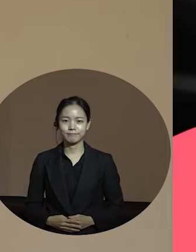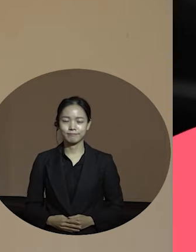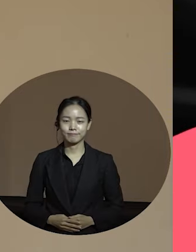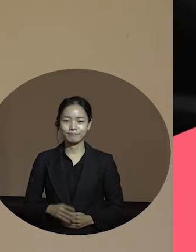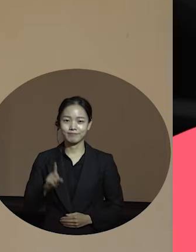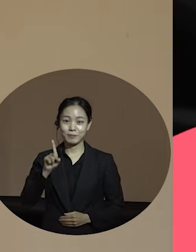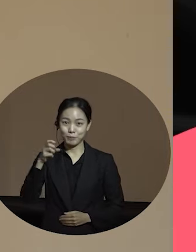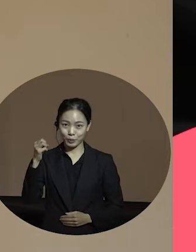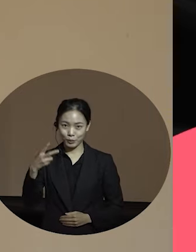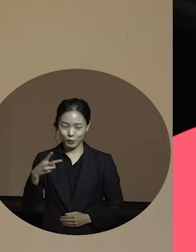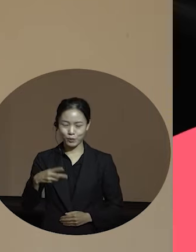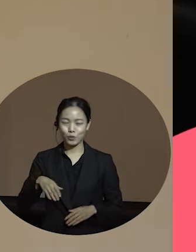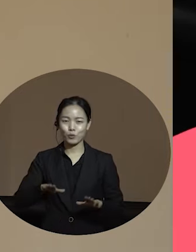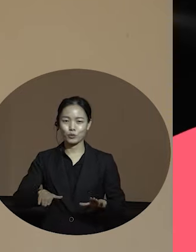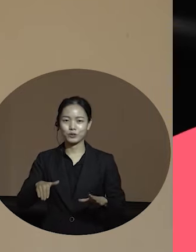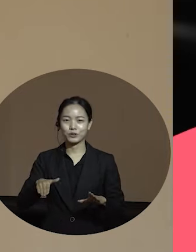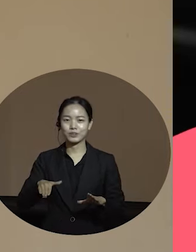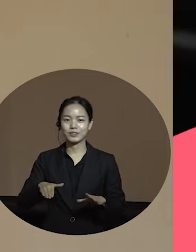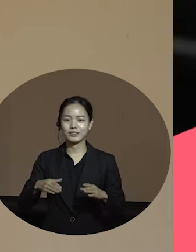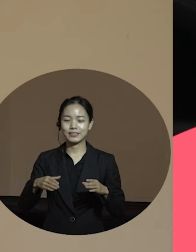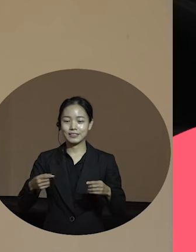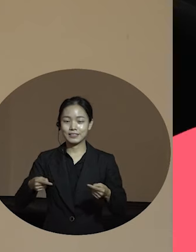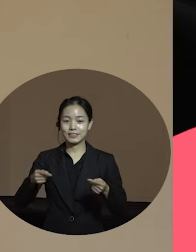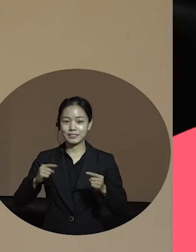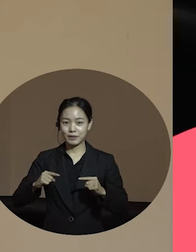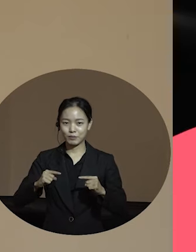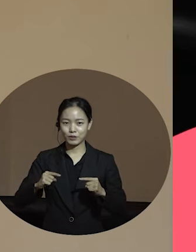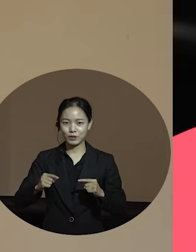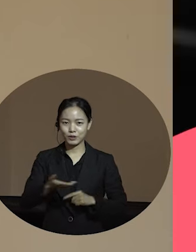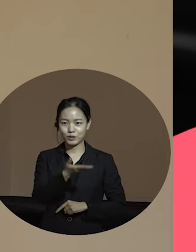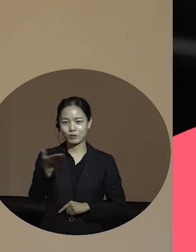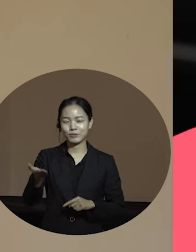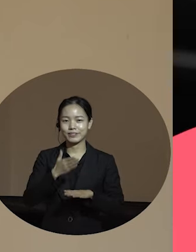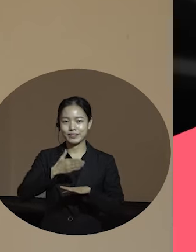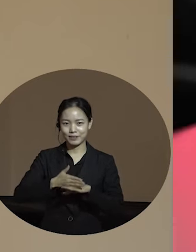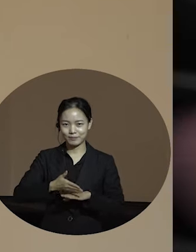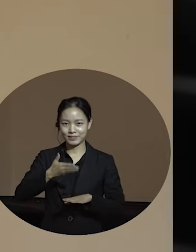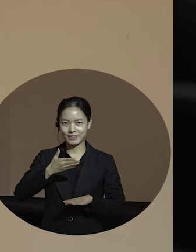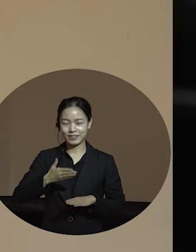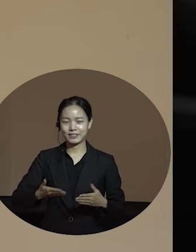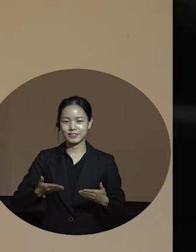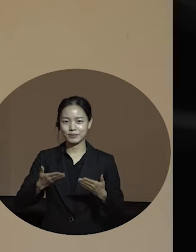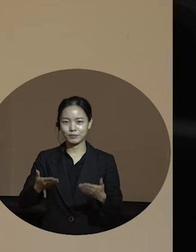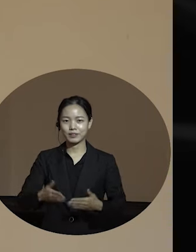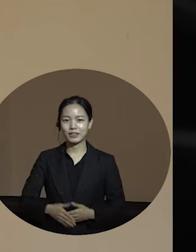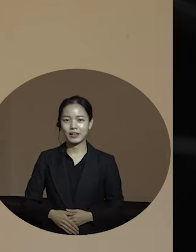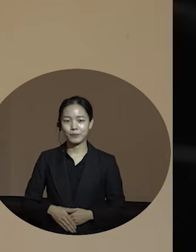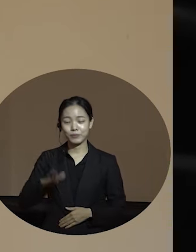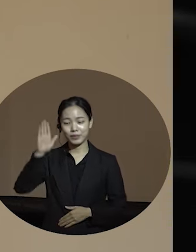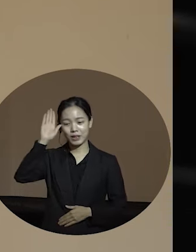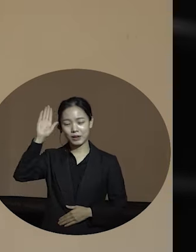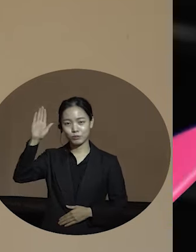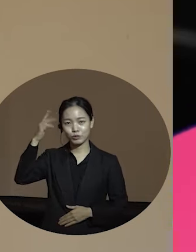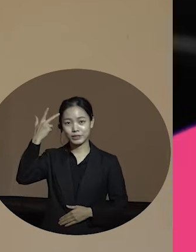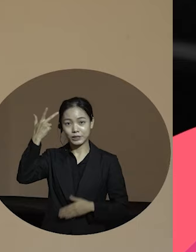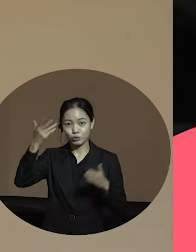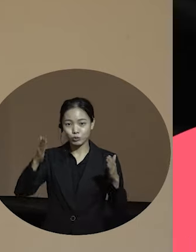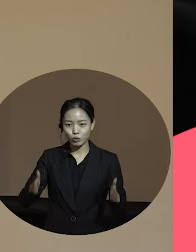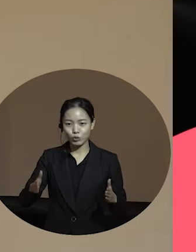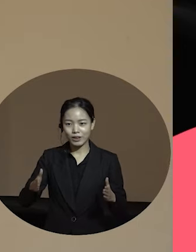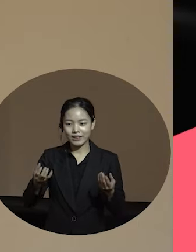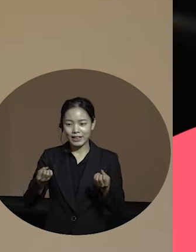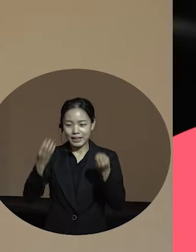다시 한번 문화예술교육 포럼에 참여해 주셔서 감사드립니다. 앞으로 일주일간 이어지는 다양한 행사에도